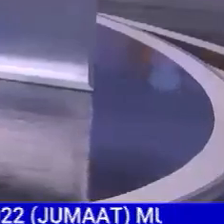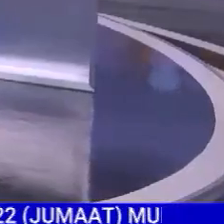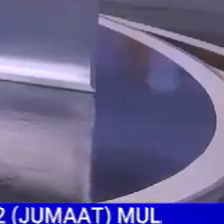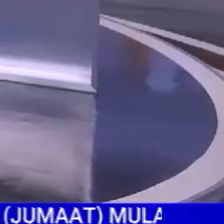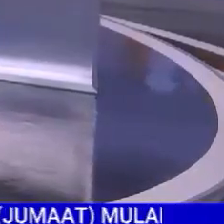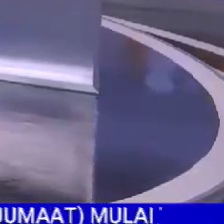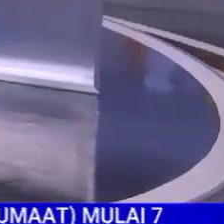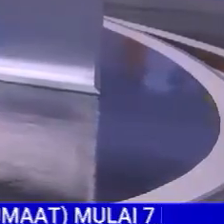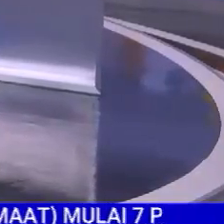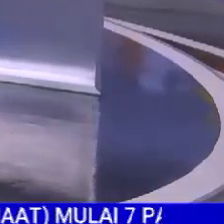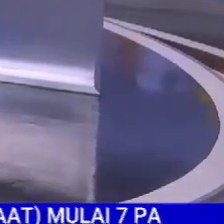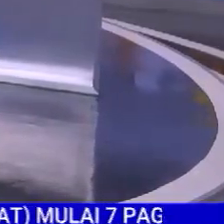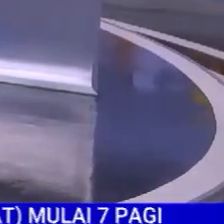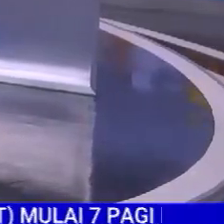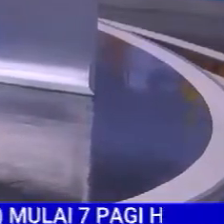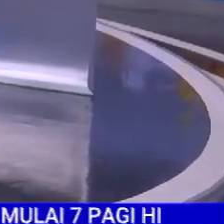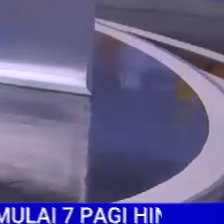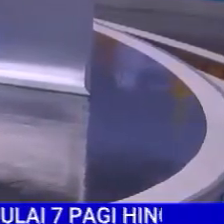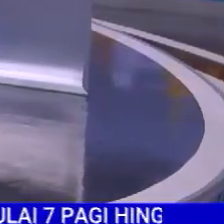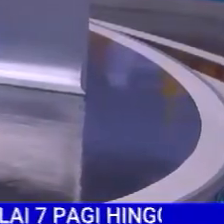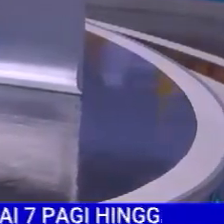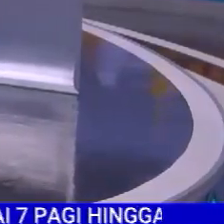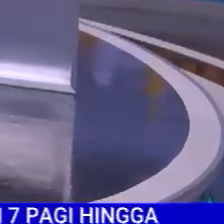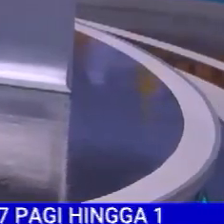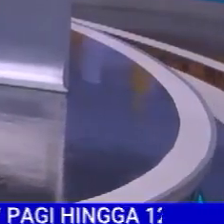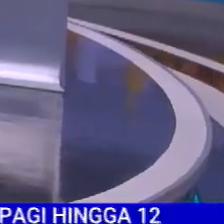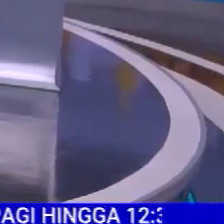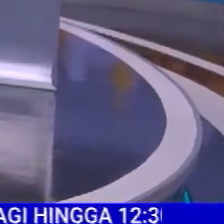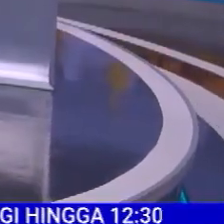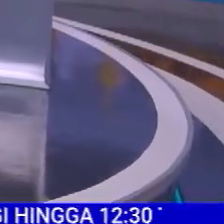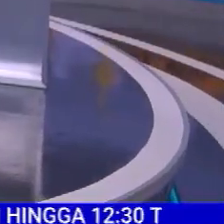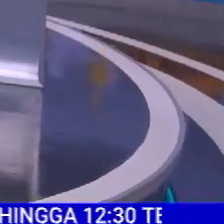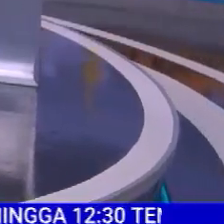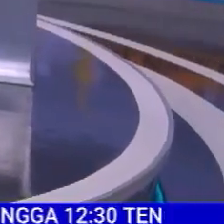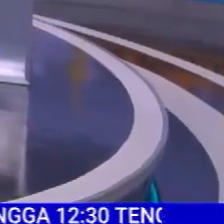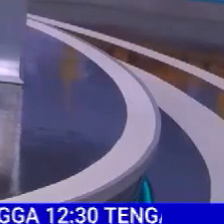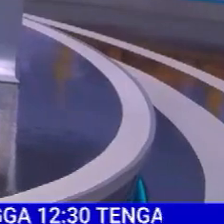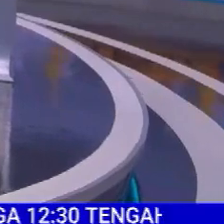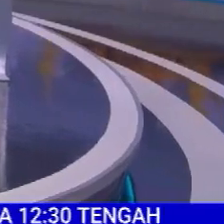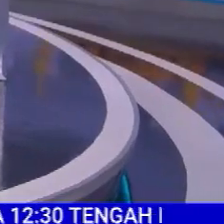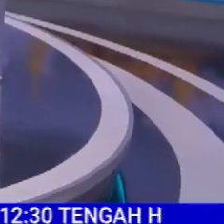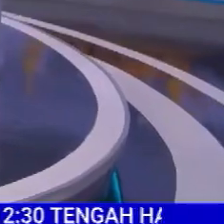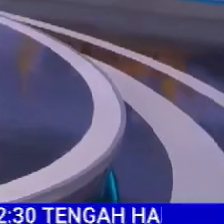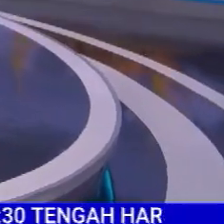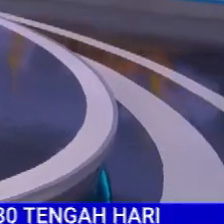yang telah pun bermula hari ini hingga Ahad. Untuk berita seterusnya kita kembali bersama dengan Atikah.